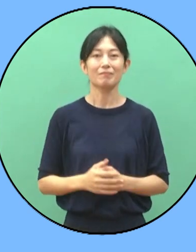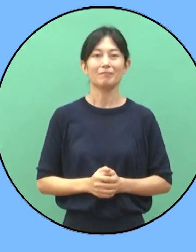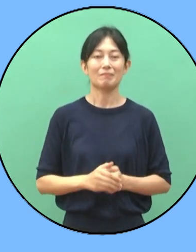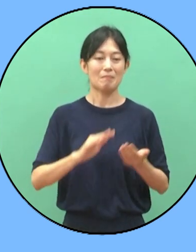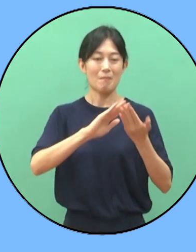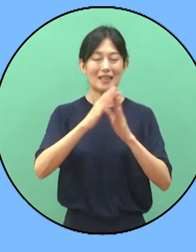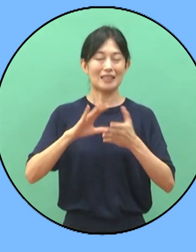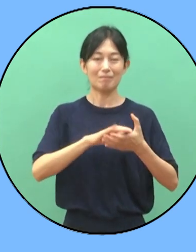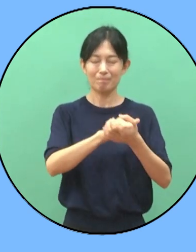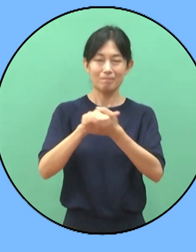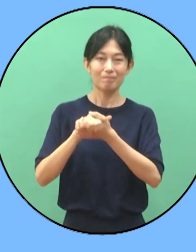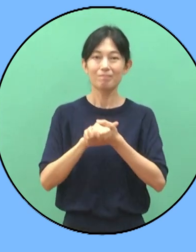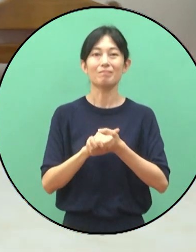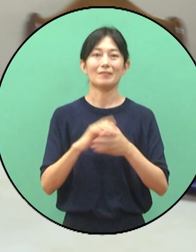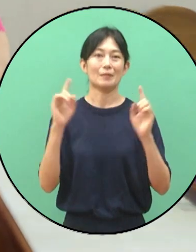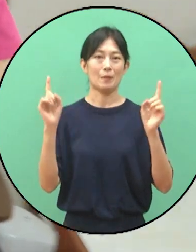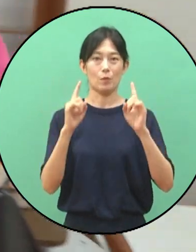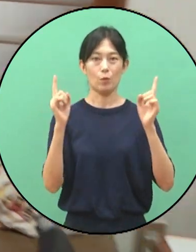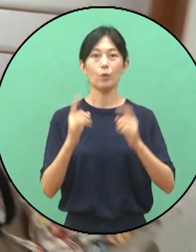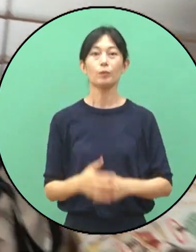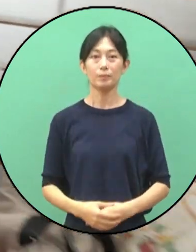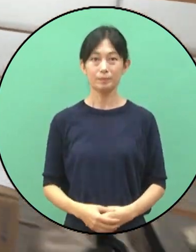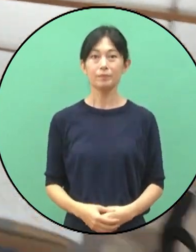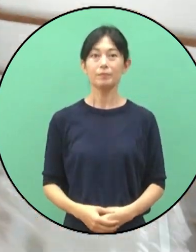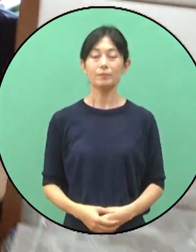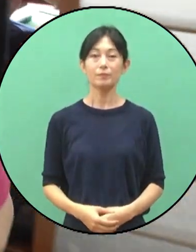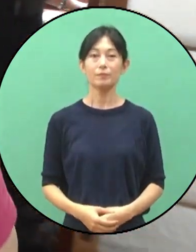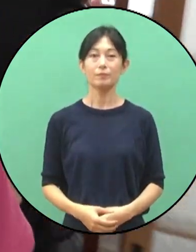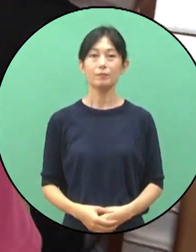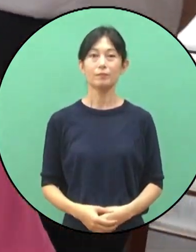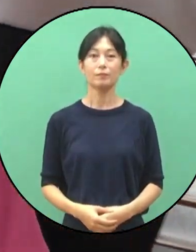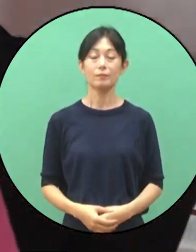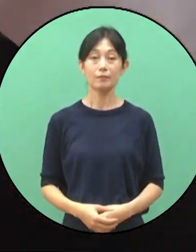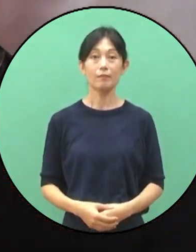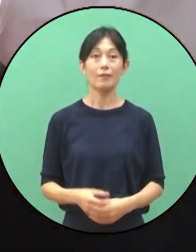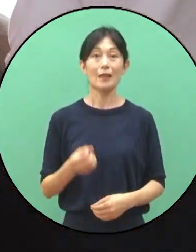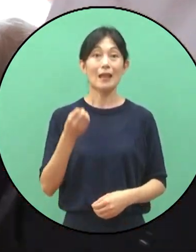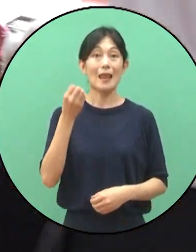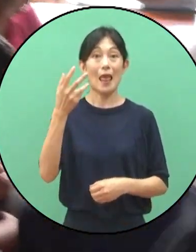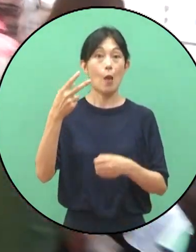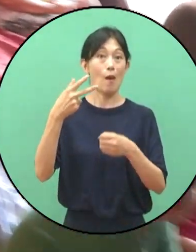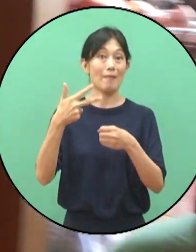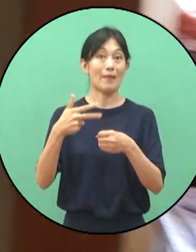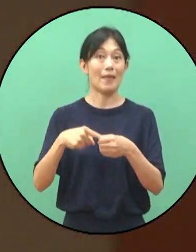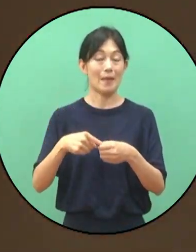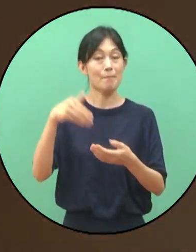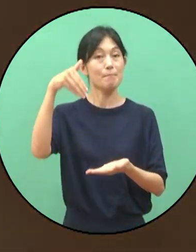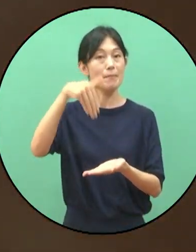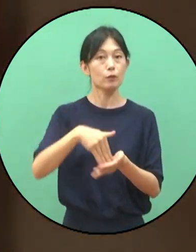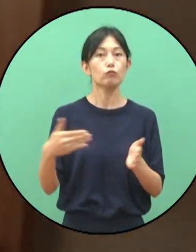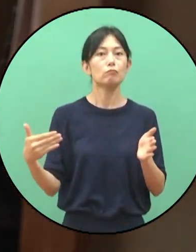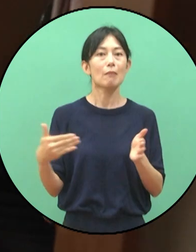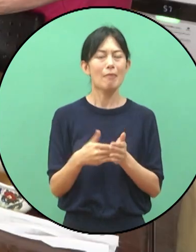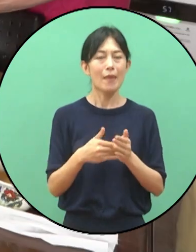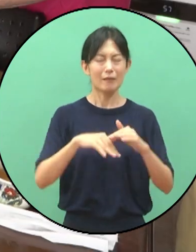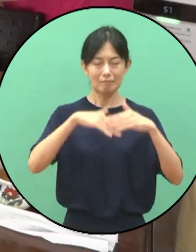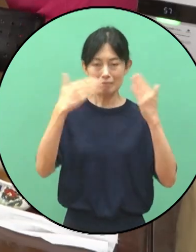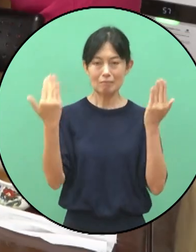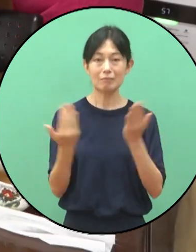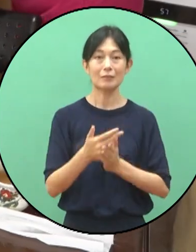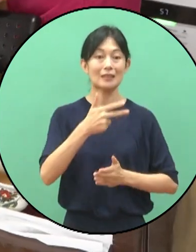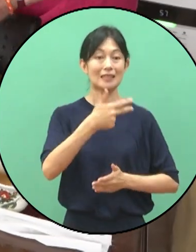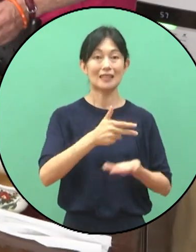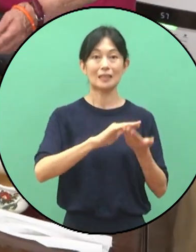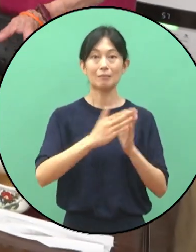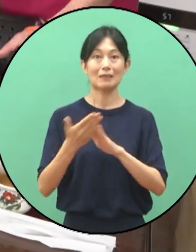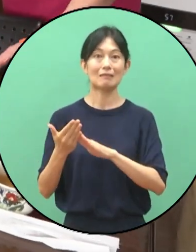ながるイベントです。県では令和7年度末までに全ての市町にチームオレ